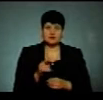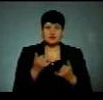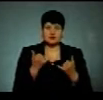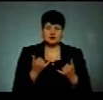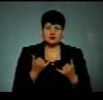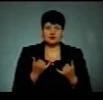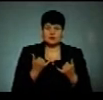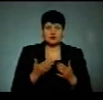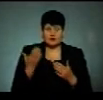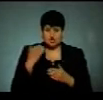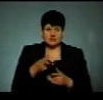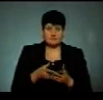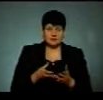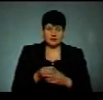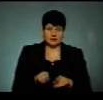це платили.